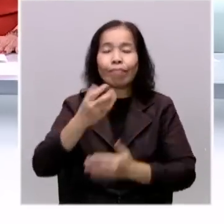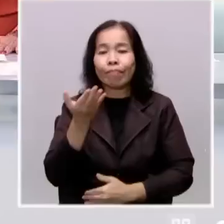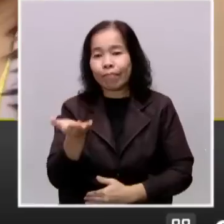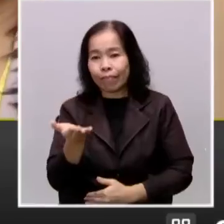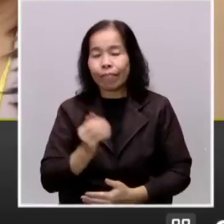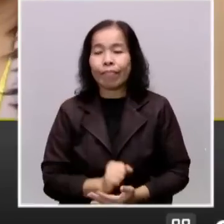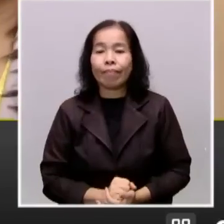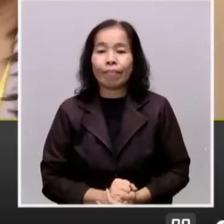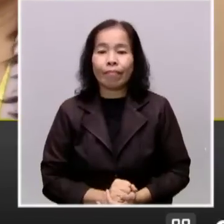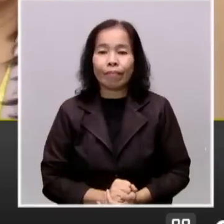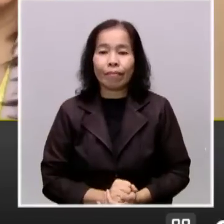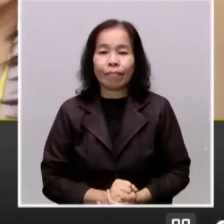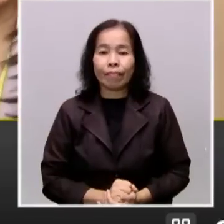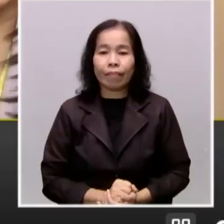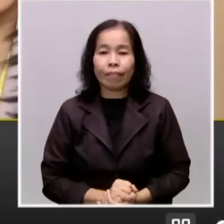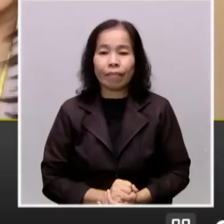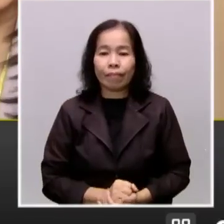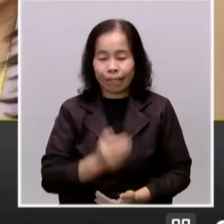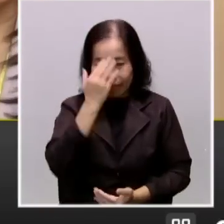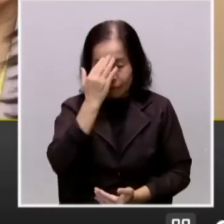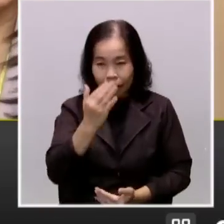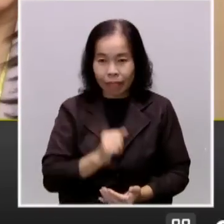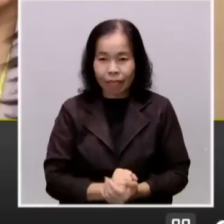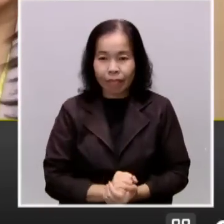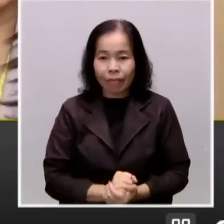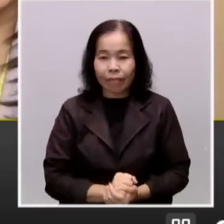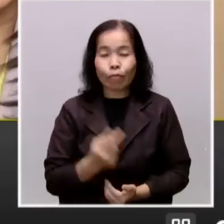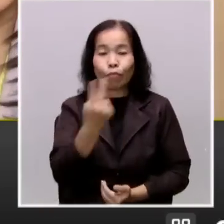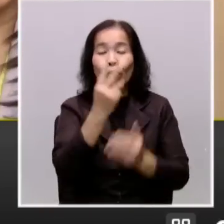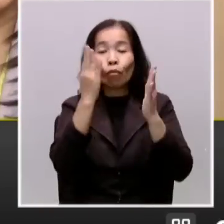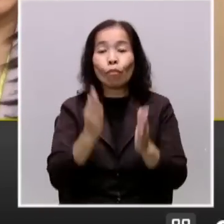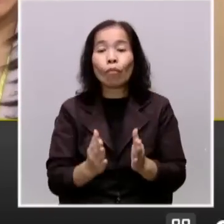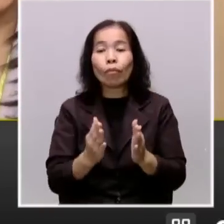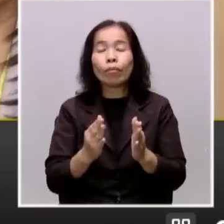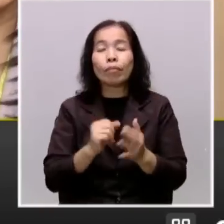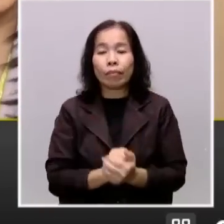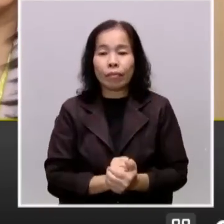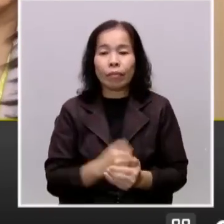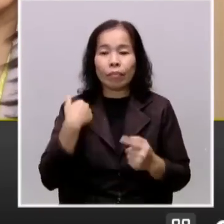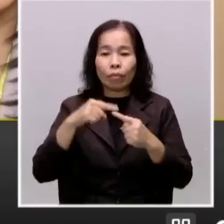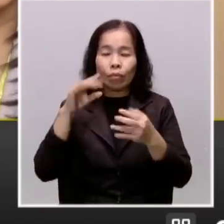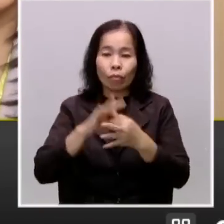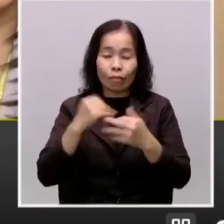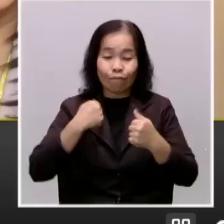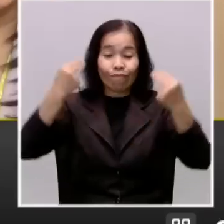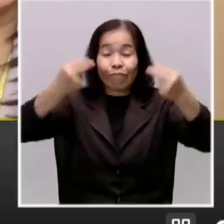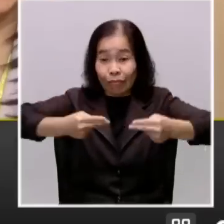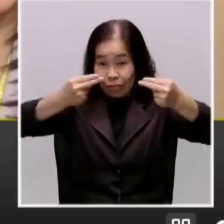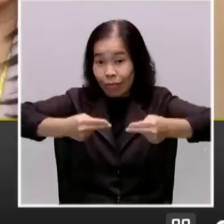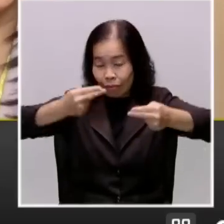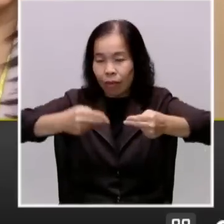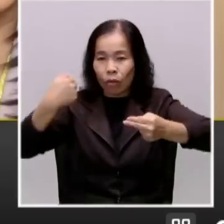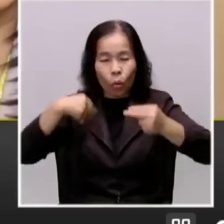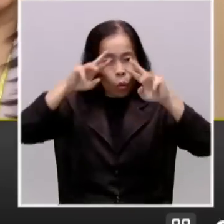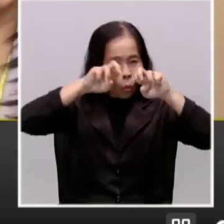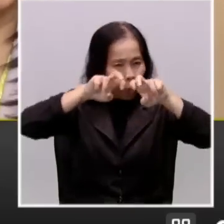กี้ค่ะสวัสดีค่ะ สวัสดีค่ะ สวัสดีค่ะคุณจุ๊บคุณพลอยและคุณผู้ชมคะการเปลี่ยนตัวผู้บัญชาการรบนะคะตอนนี้ก็มีการวิเคราะห์